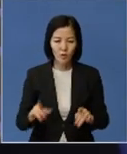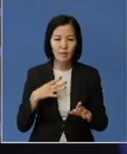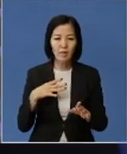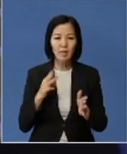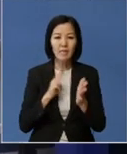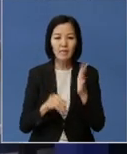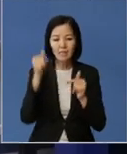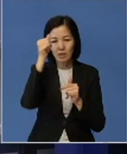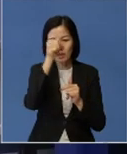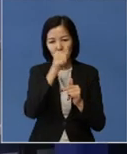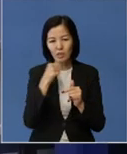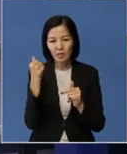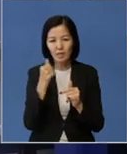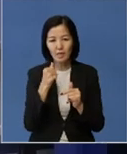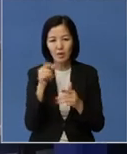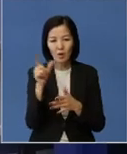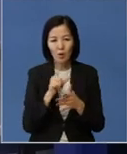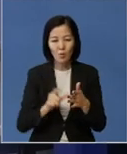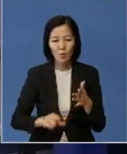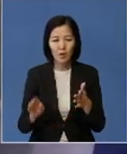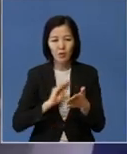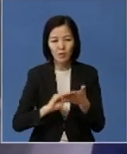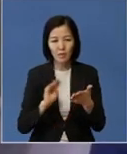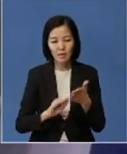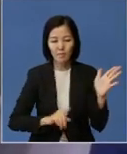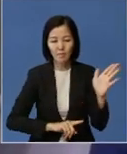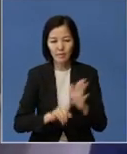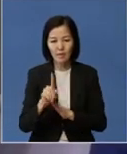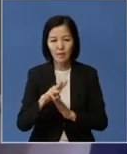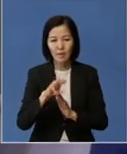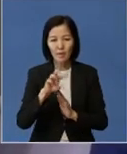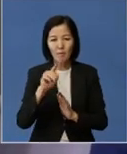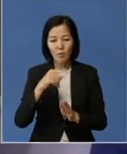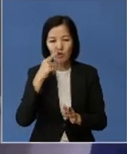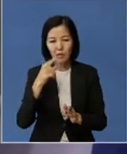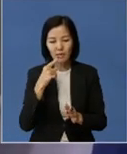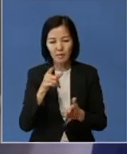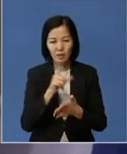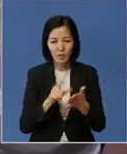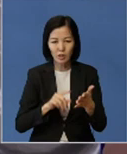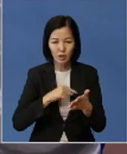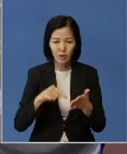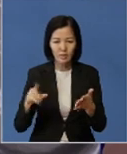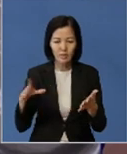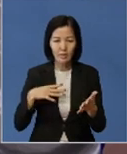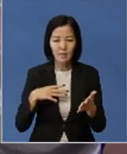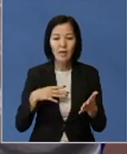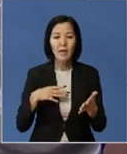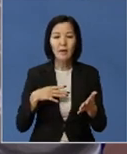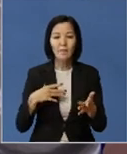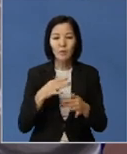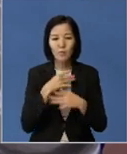ақындық қуатымен Хан Шыңғыстың елін жалп қаратқан, моңғол тілінде жыр жазған. Сөйтіп, тиісті орлықты елдің